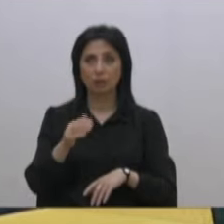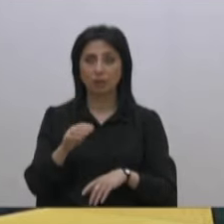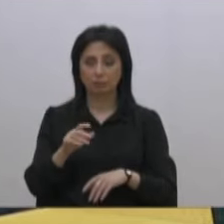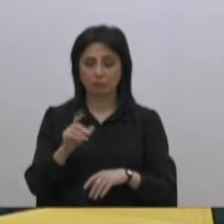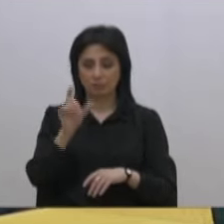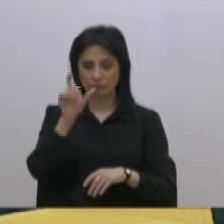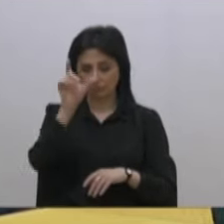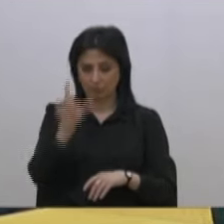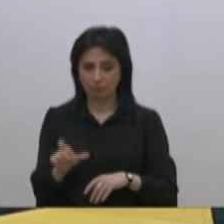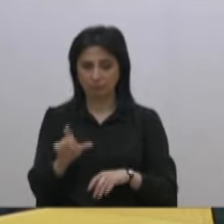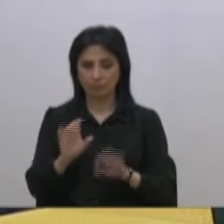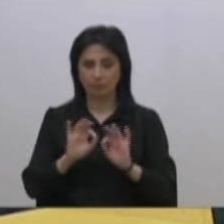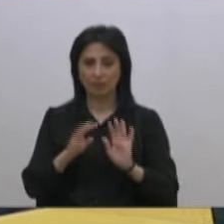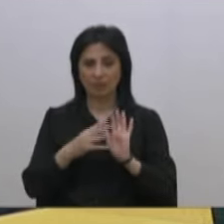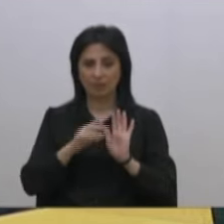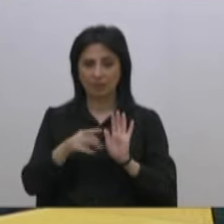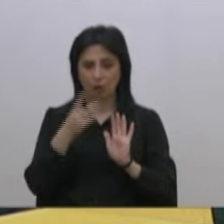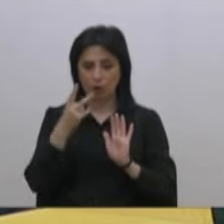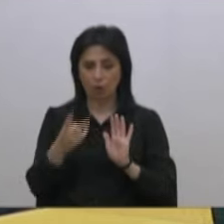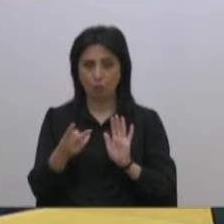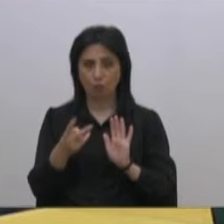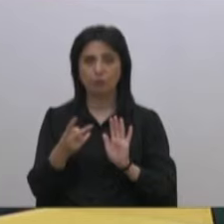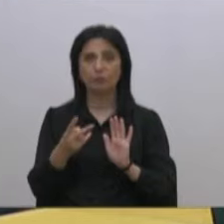კონტექსტი ჩამოაყალიბა, რომ